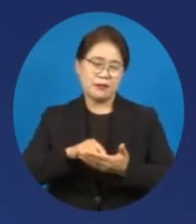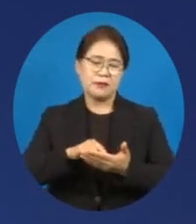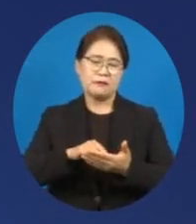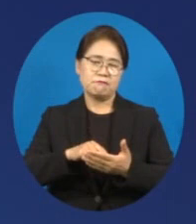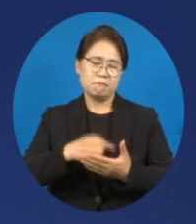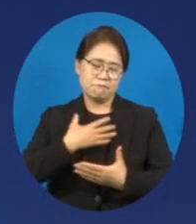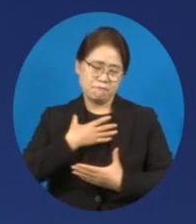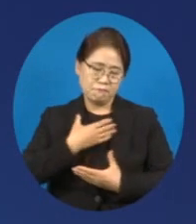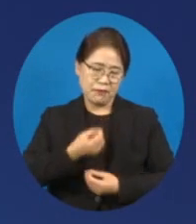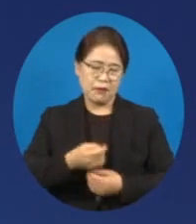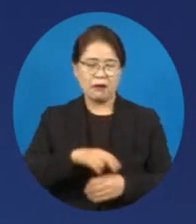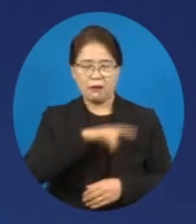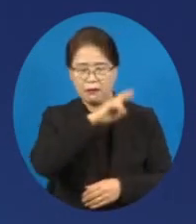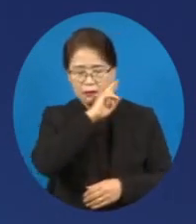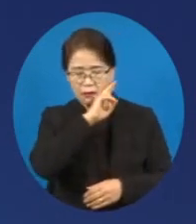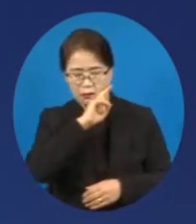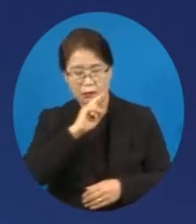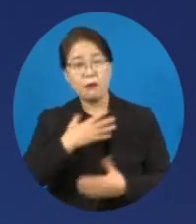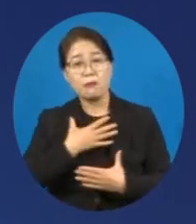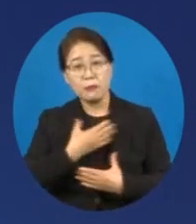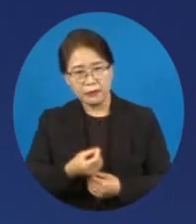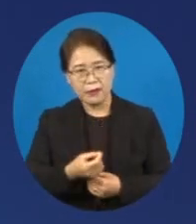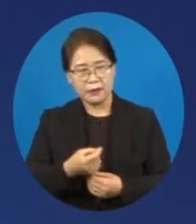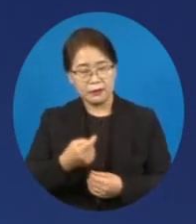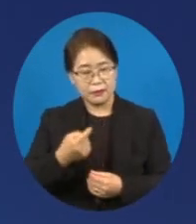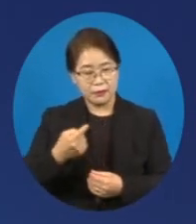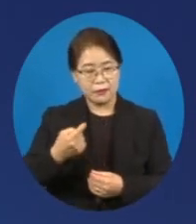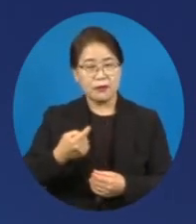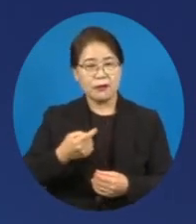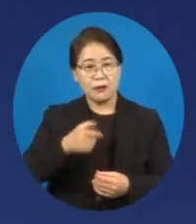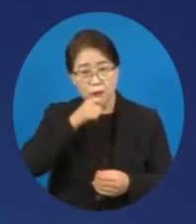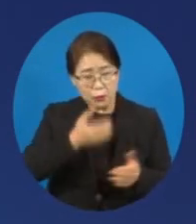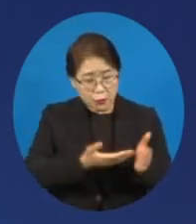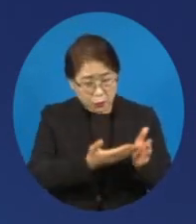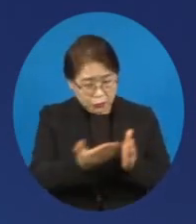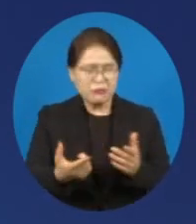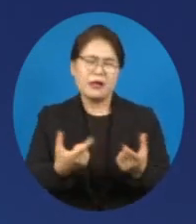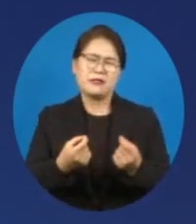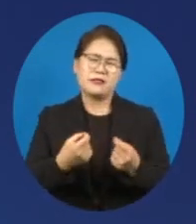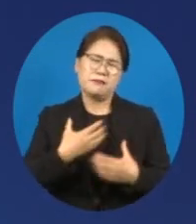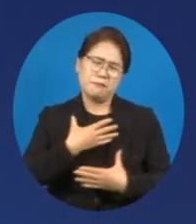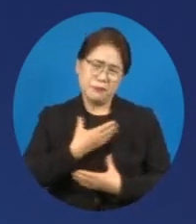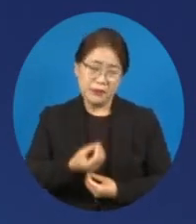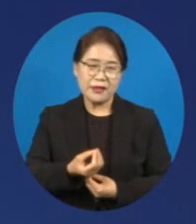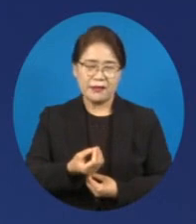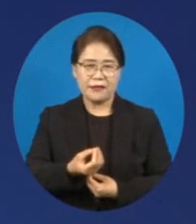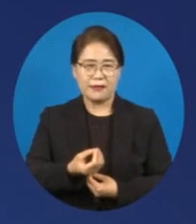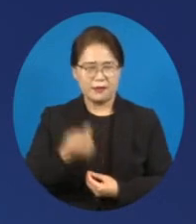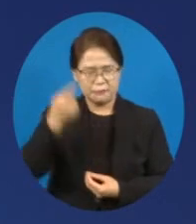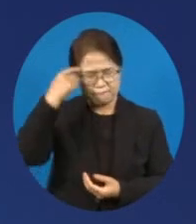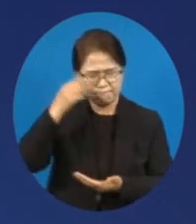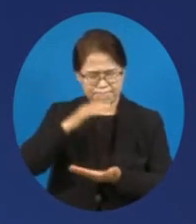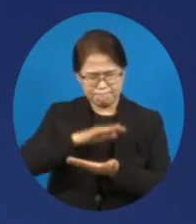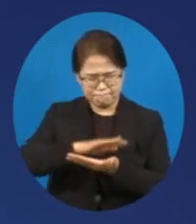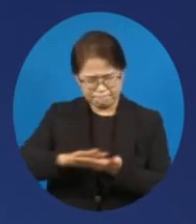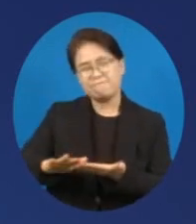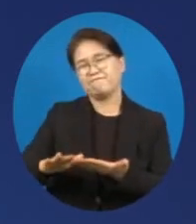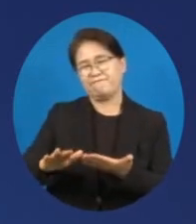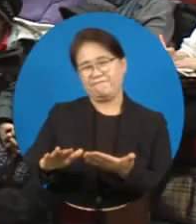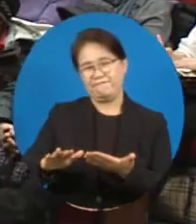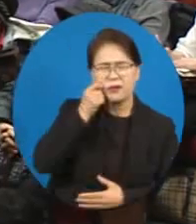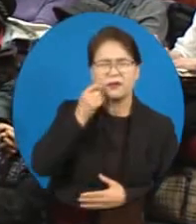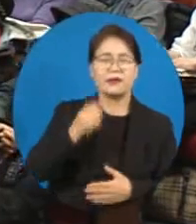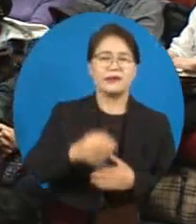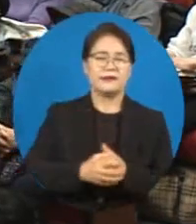호수처럼 잠잠하다 그러니까 호수처럼 잔잔한 마음의 평화 이것을 가리킬 때에 평안이라고 말하는